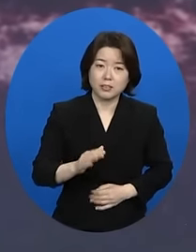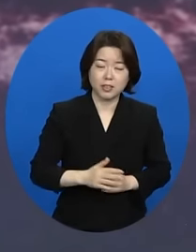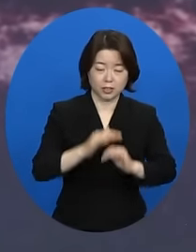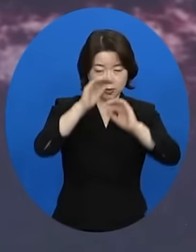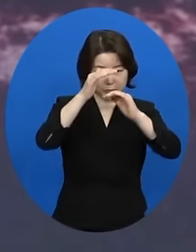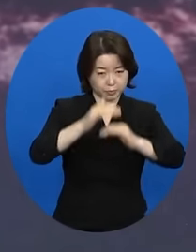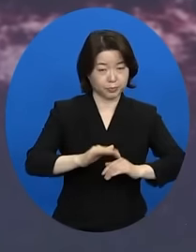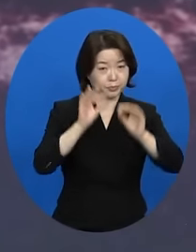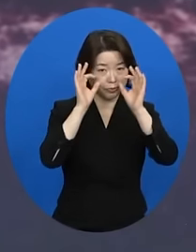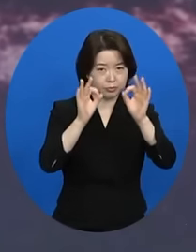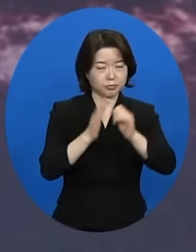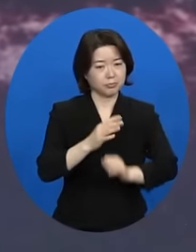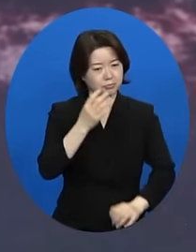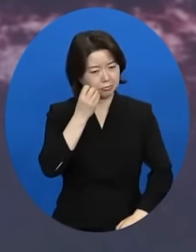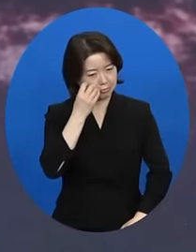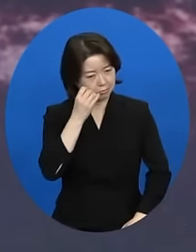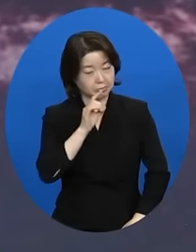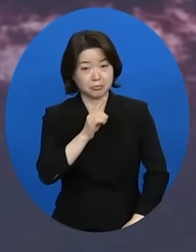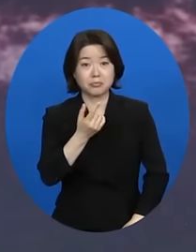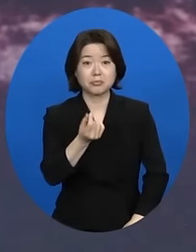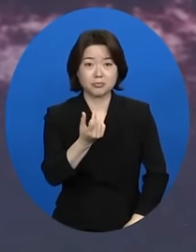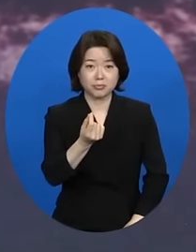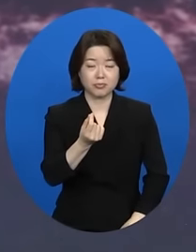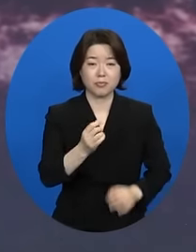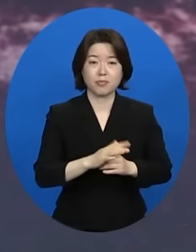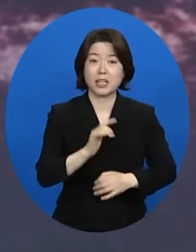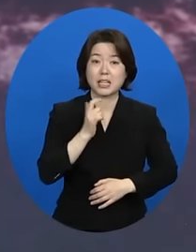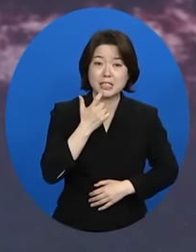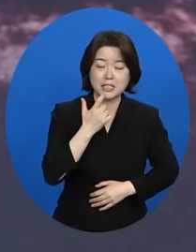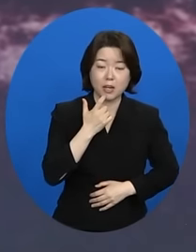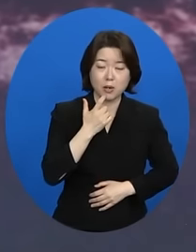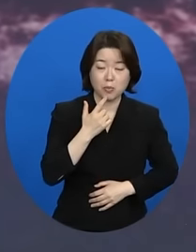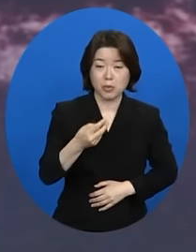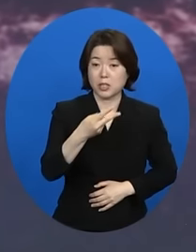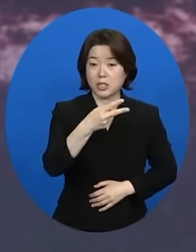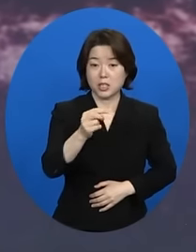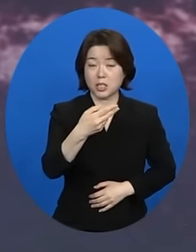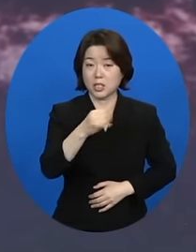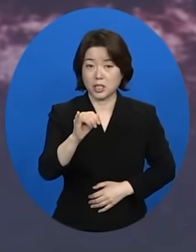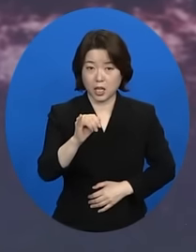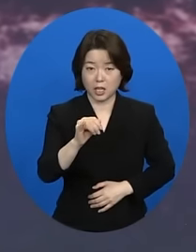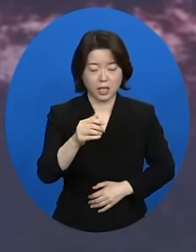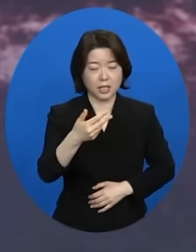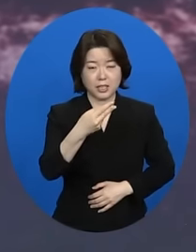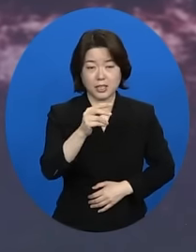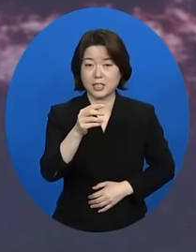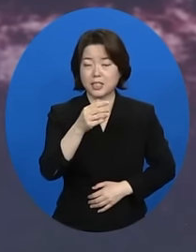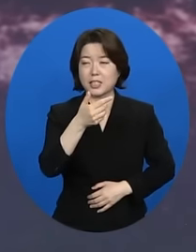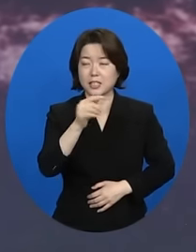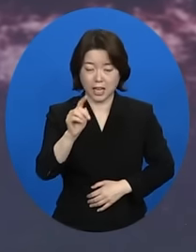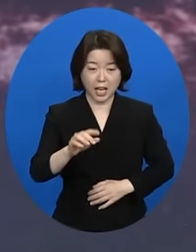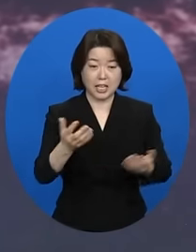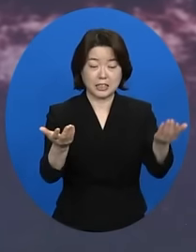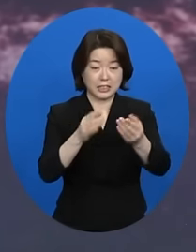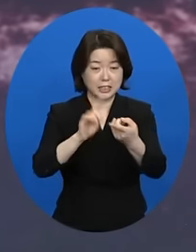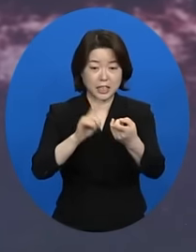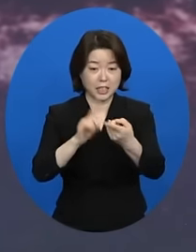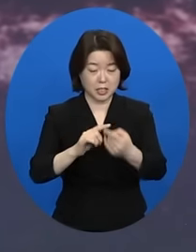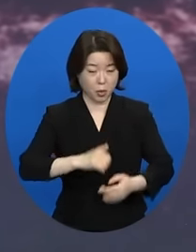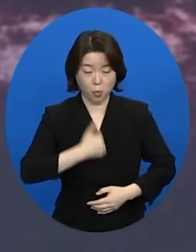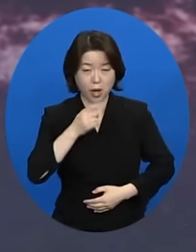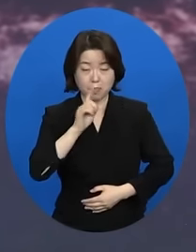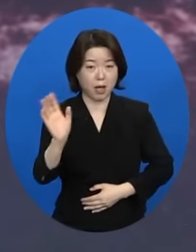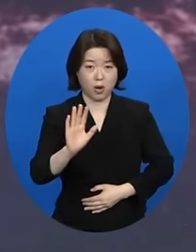과정을 잘 보면요, 이상하게 말씀드린 대로 야곱은 디나의 사건에 대해서 별로 언급하지 않고요, 분노했다는 말도